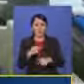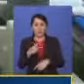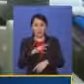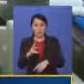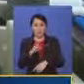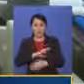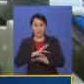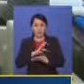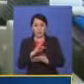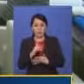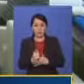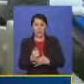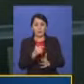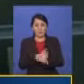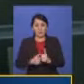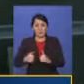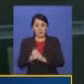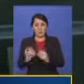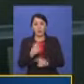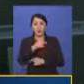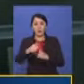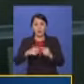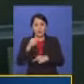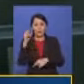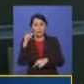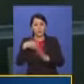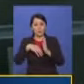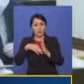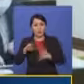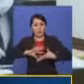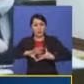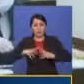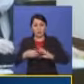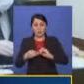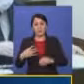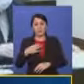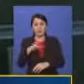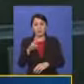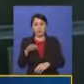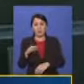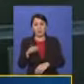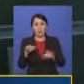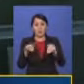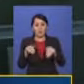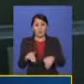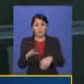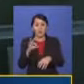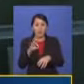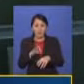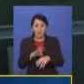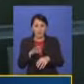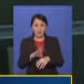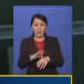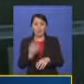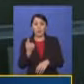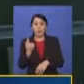қамтып отыр. Бұл ілгерілеушілік кәсіпкерлер санын арттырып, нәтижені еселеу маңызды дейді сенат төрағасы. Пандемияға байланысты